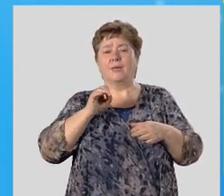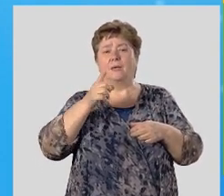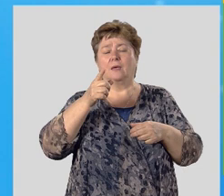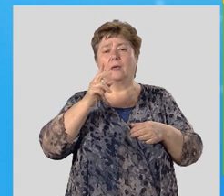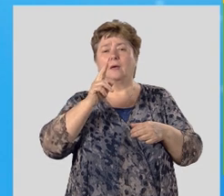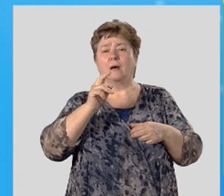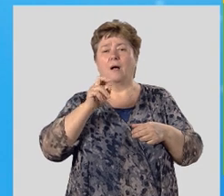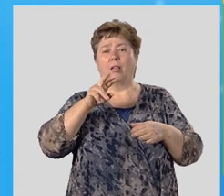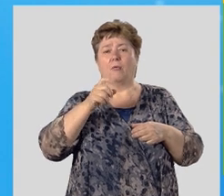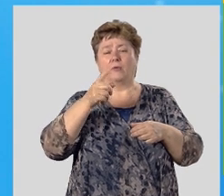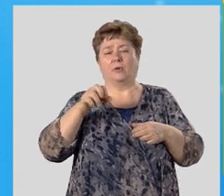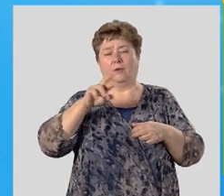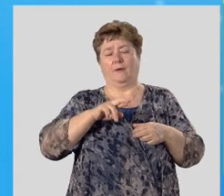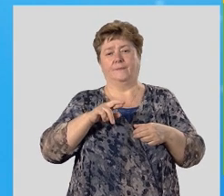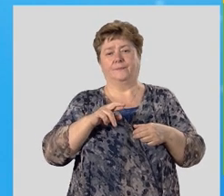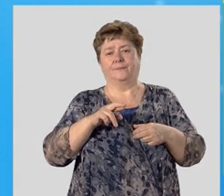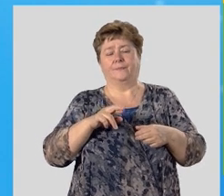микология.